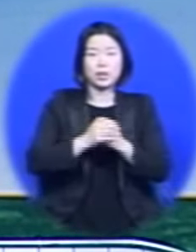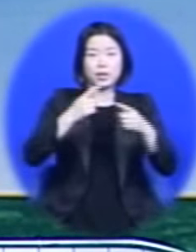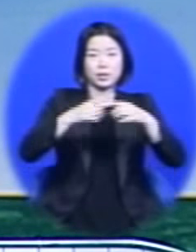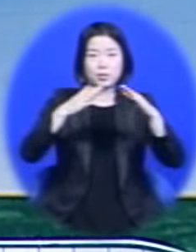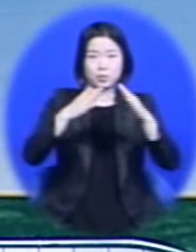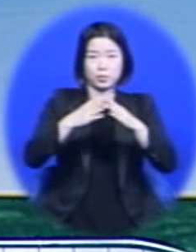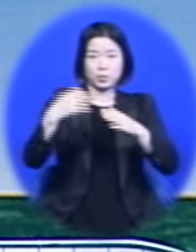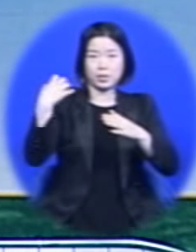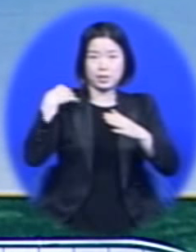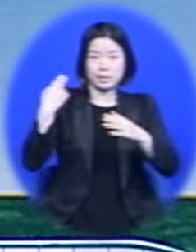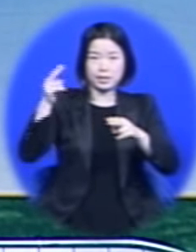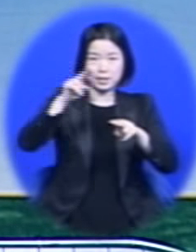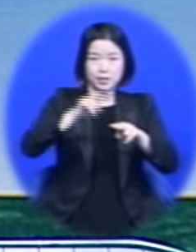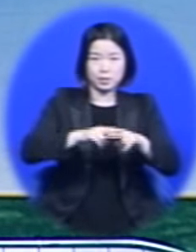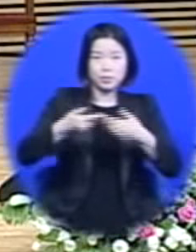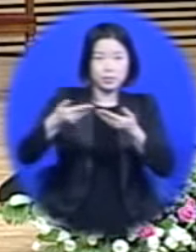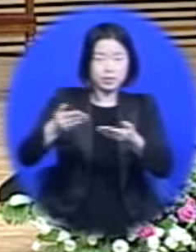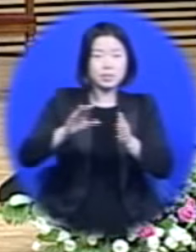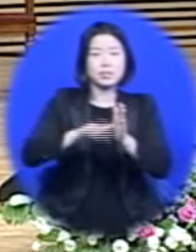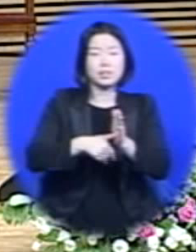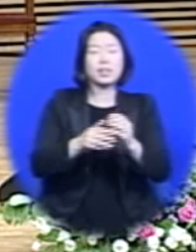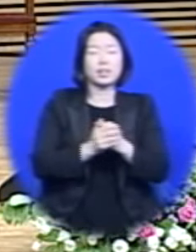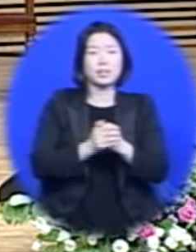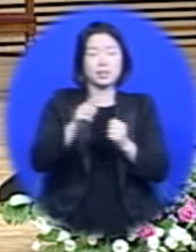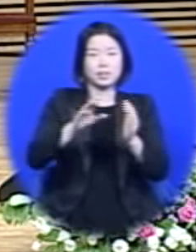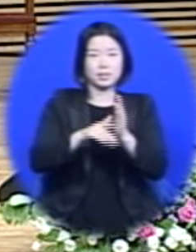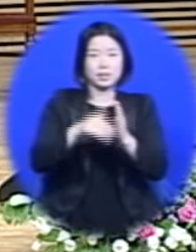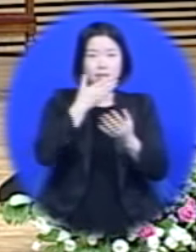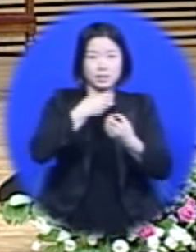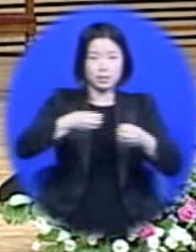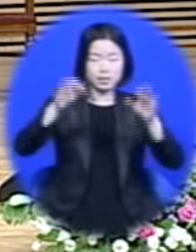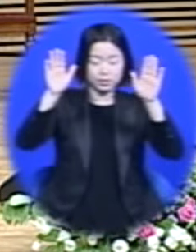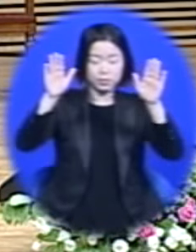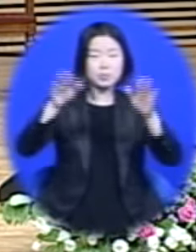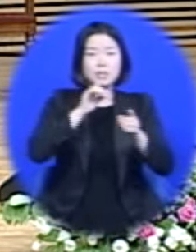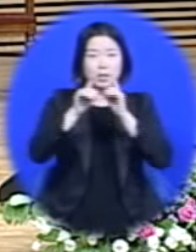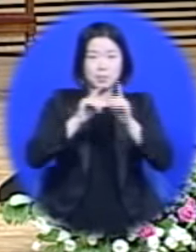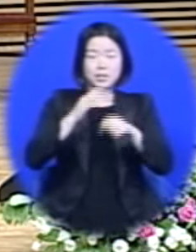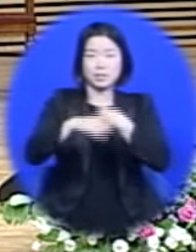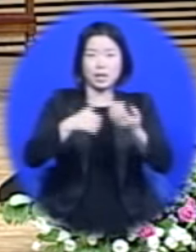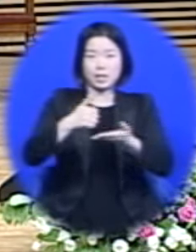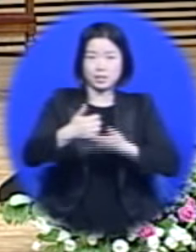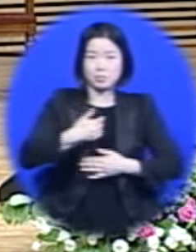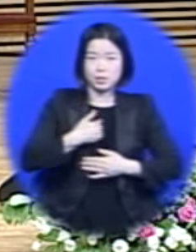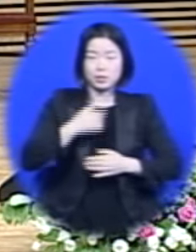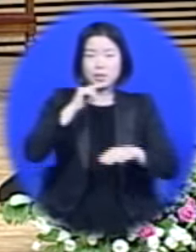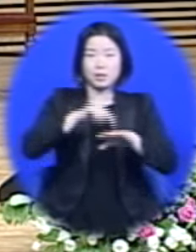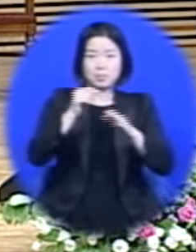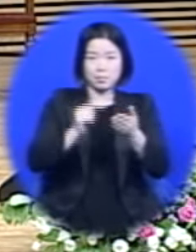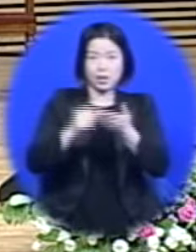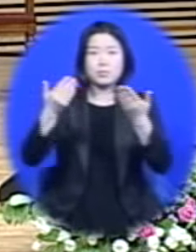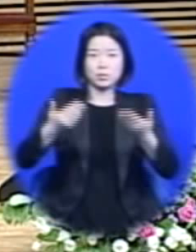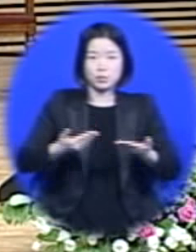부임, 담임 목사님 부임하셨을 때 그때 축사 말씀을 하나님이 저에게 마음을